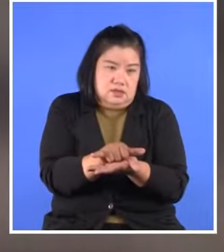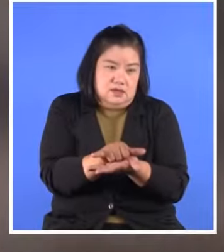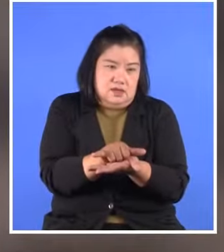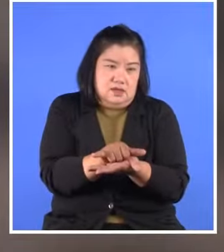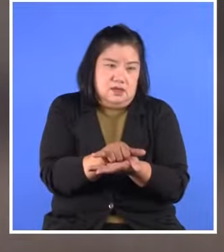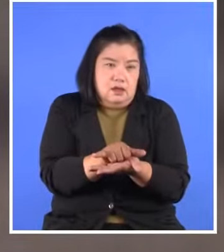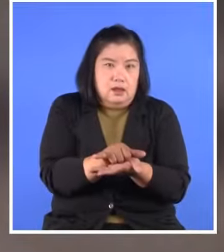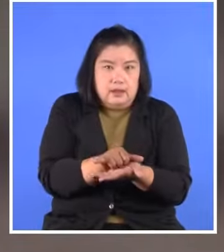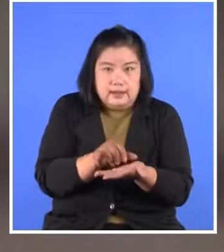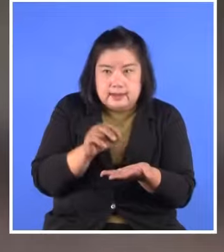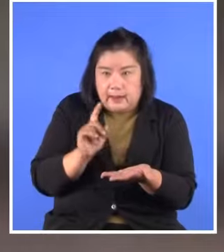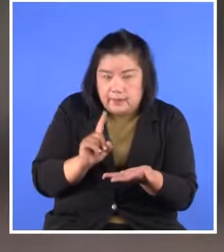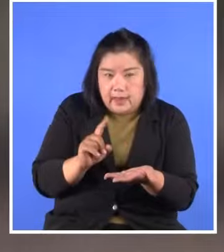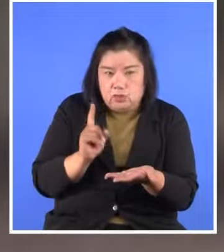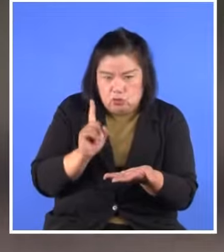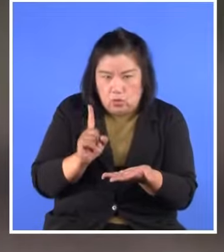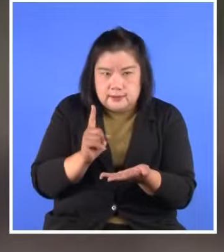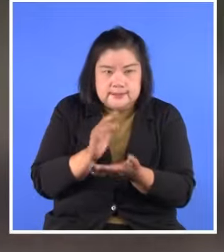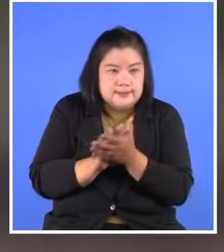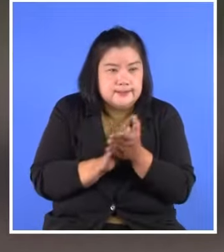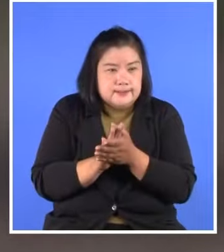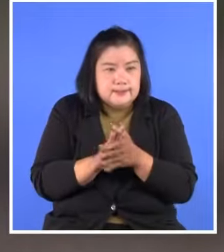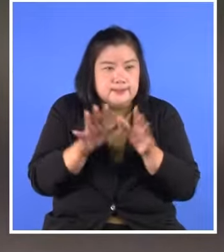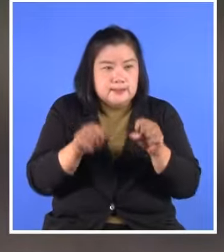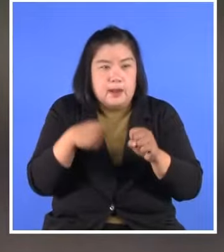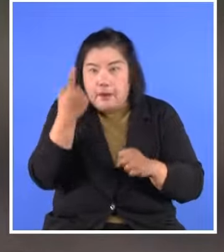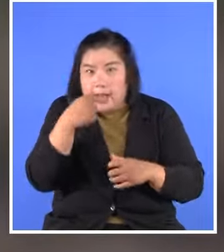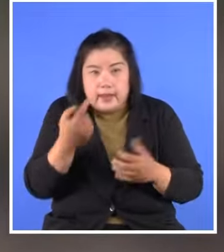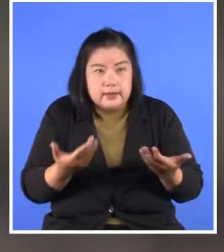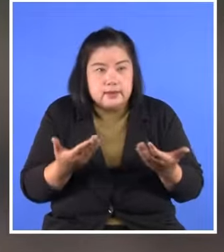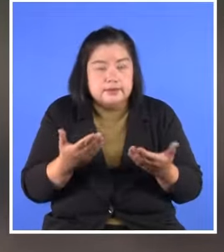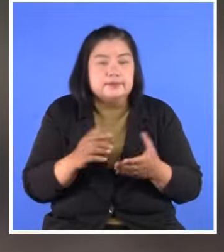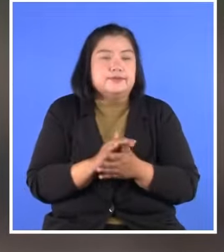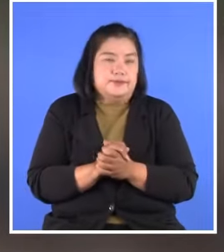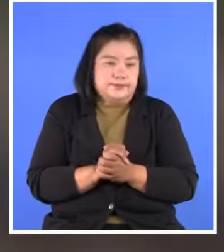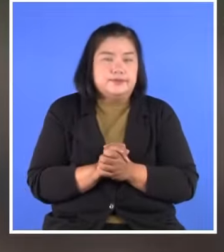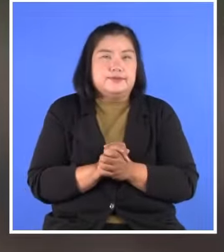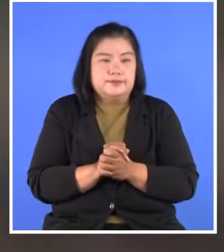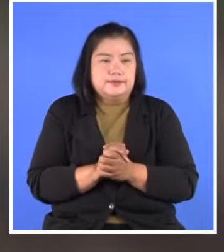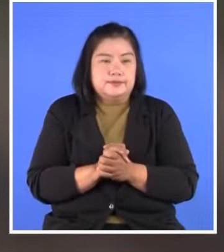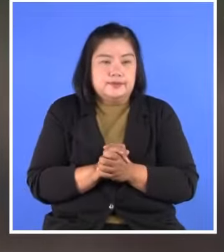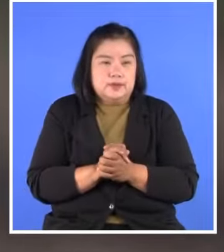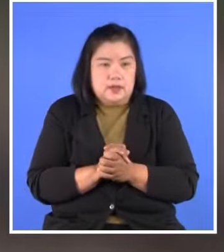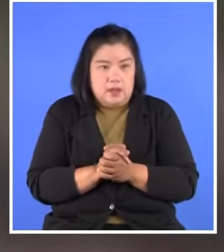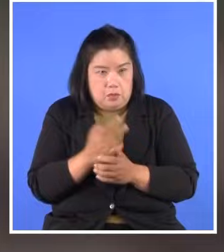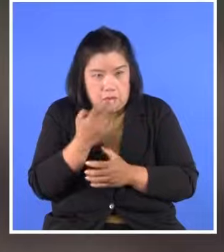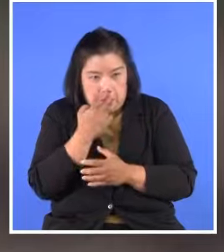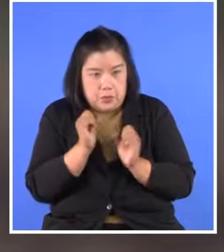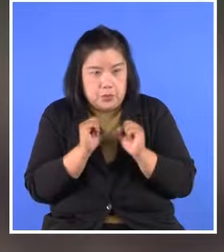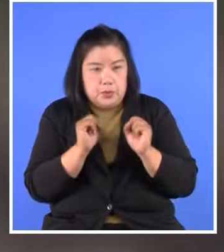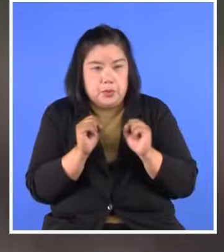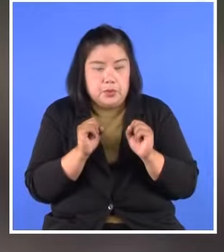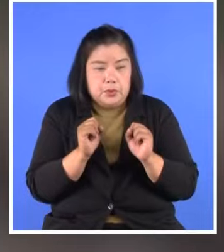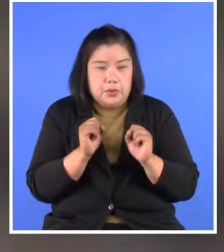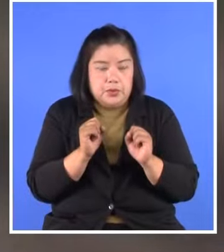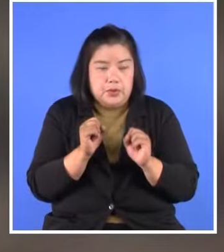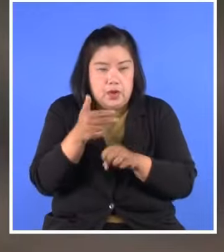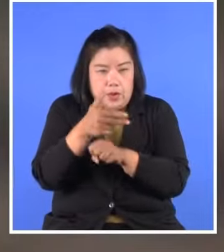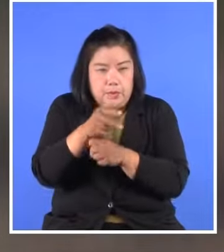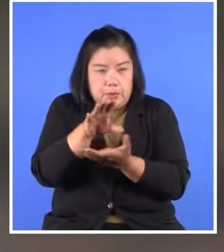จัดการกับจระเข้ตัวนี้ของใครก็ไม่รู้เออดูนะดูที่ิใกลๆไอ้คนถ่ายก็ไม่กล้าเข้าไปกดูไกลๆอเป็น